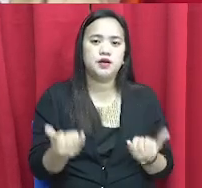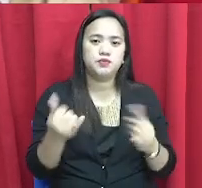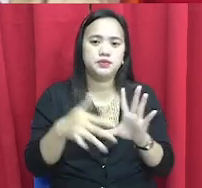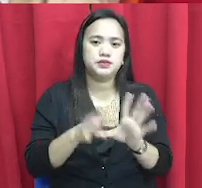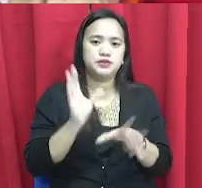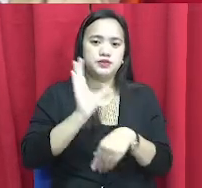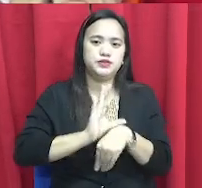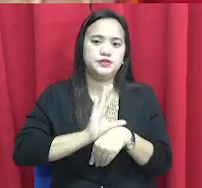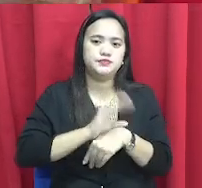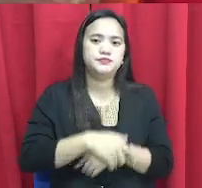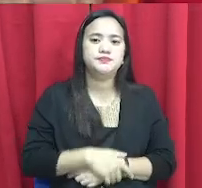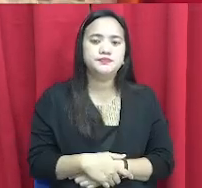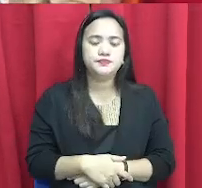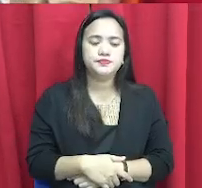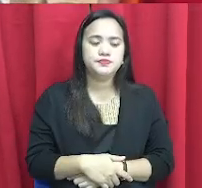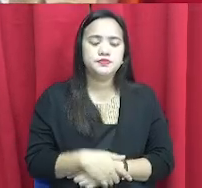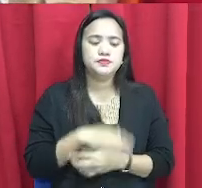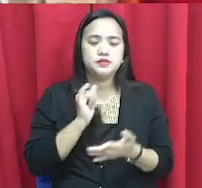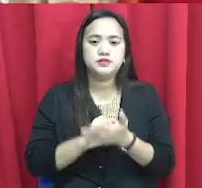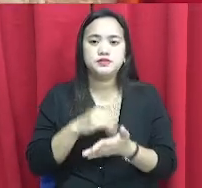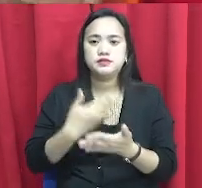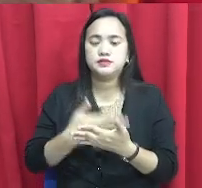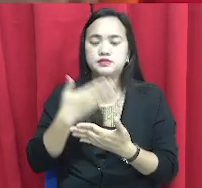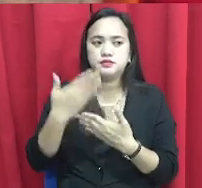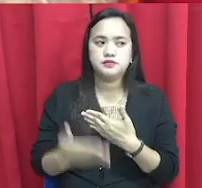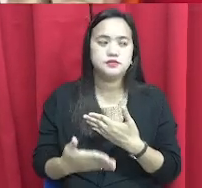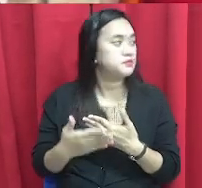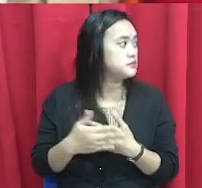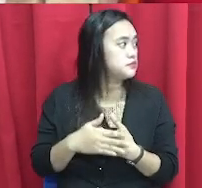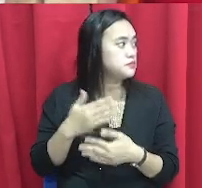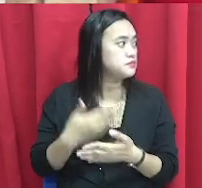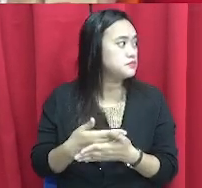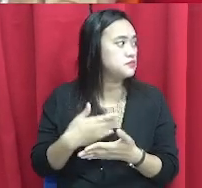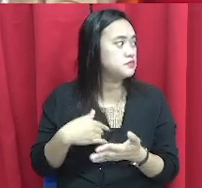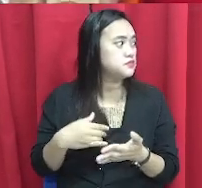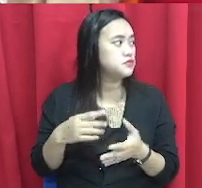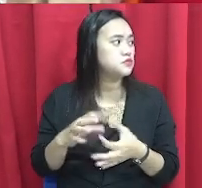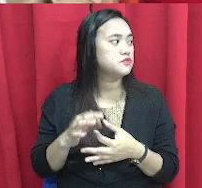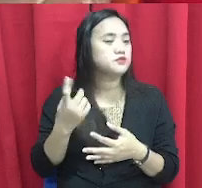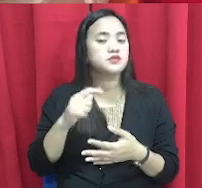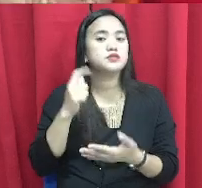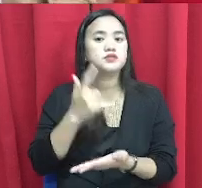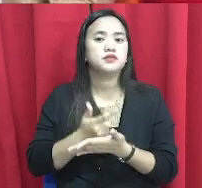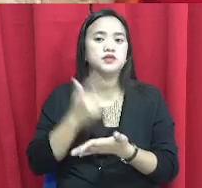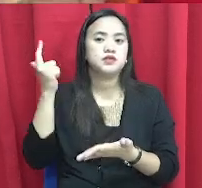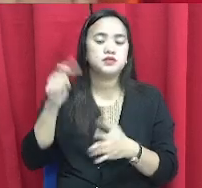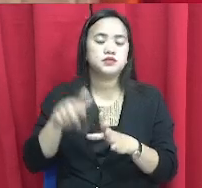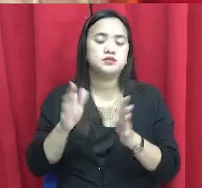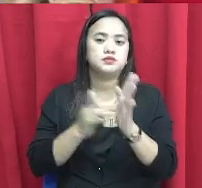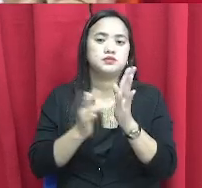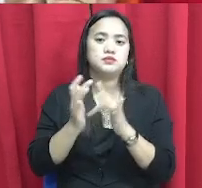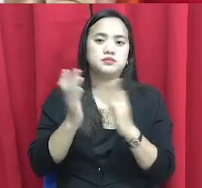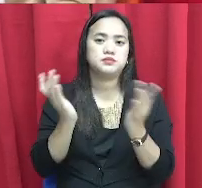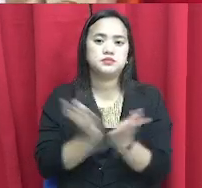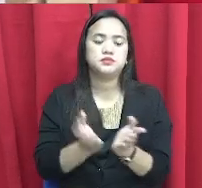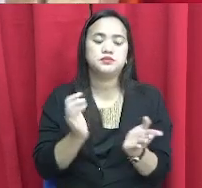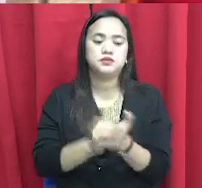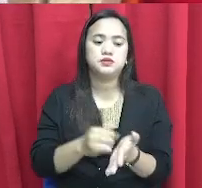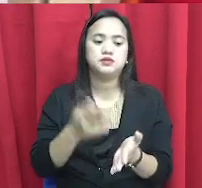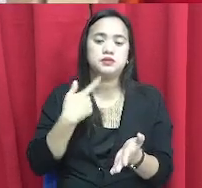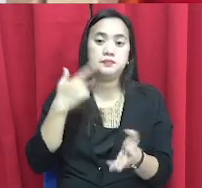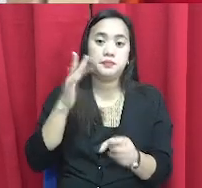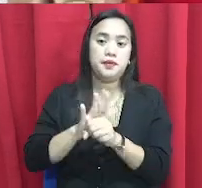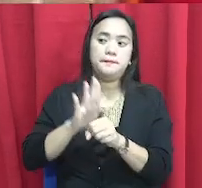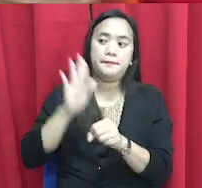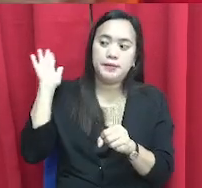wow Amen kung saan after po yan ng ah o before ng graduation ko sa Bible school ay Yun po yung aking kumit sa